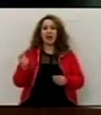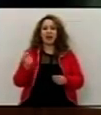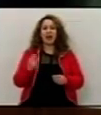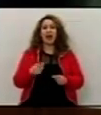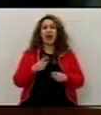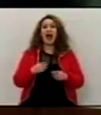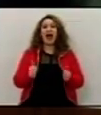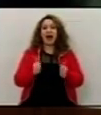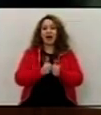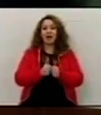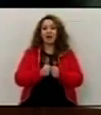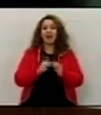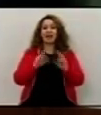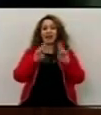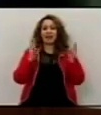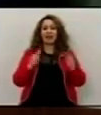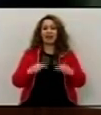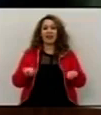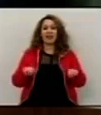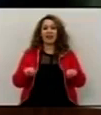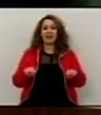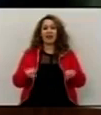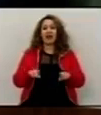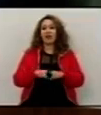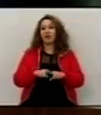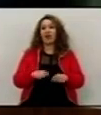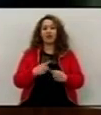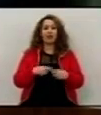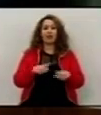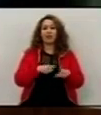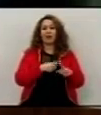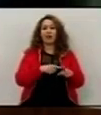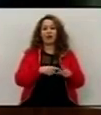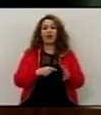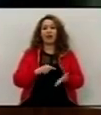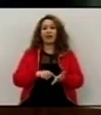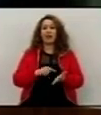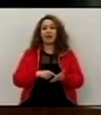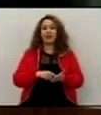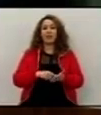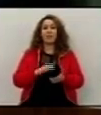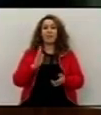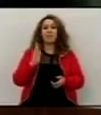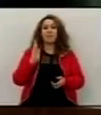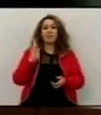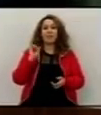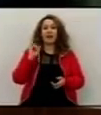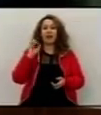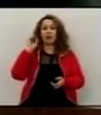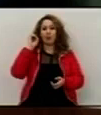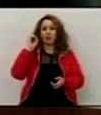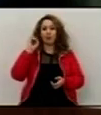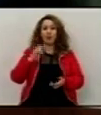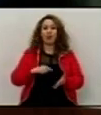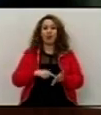الخضروات. ونتمنى أن الوزارة تأخذ في الحسبان المنتجات العضوية أو ما يسمى بالبيو، وعندنا تجربة في الكومبوست إلى غير